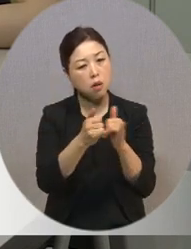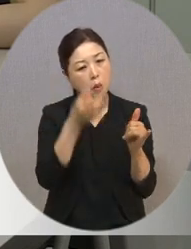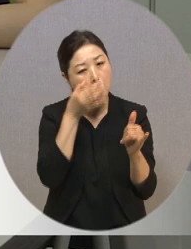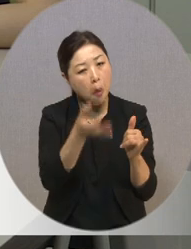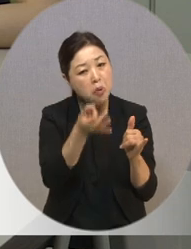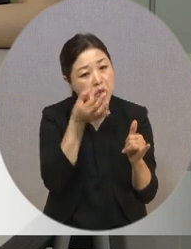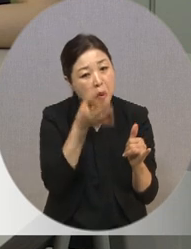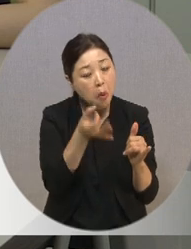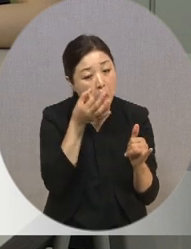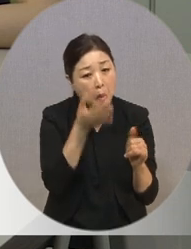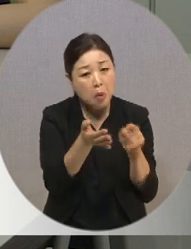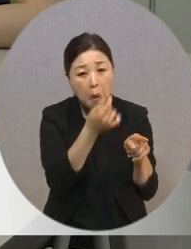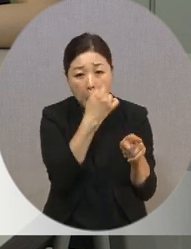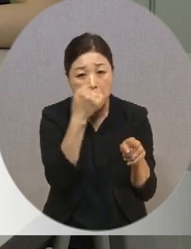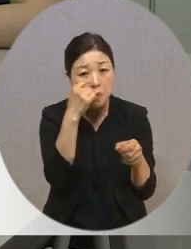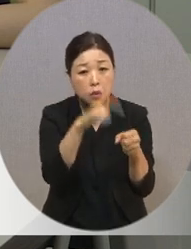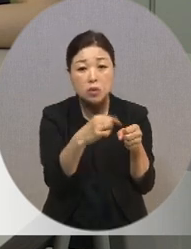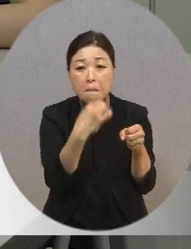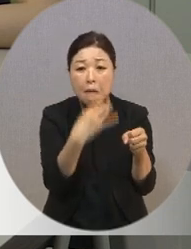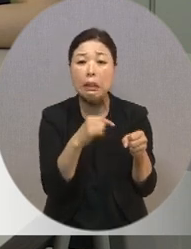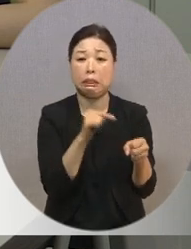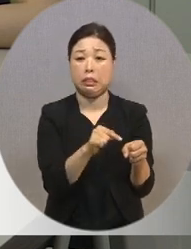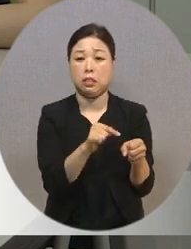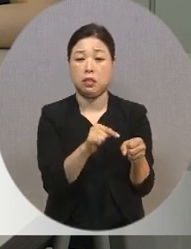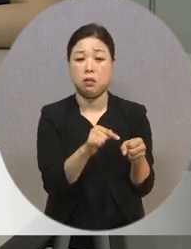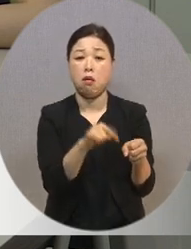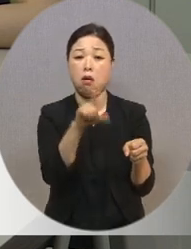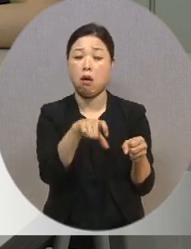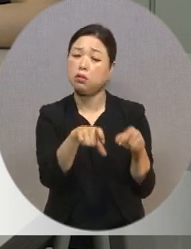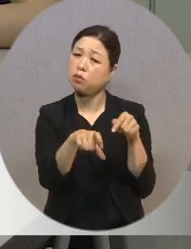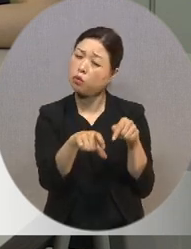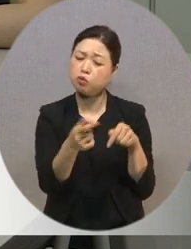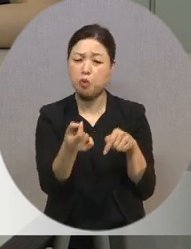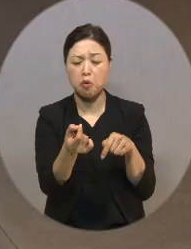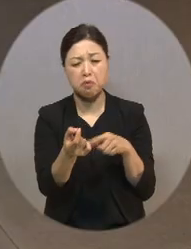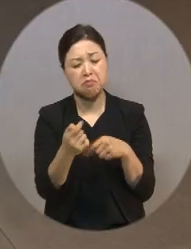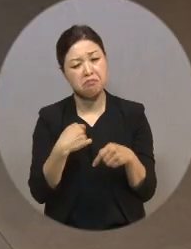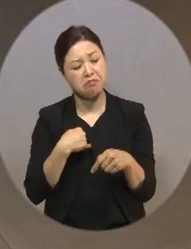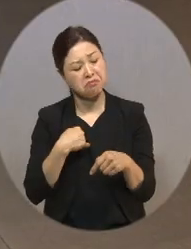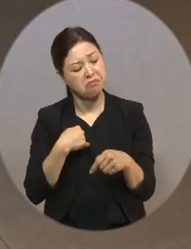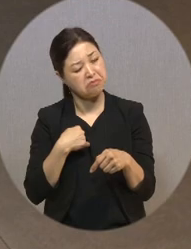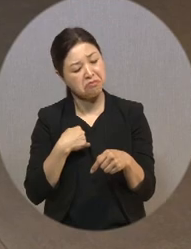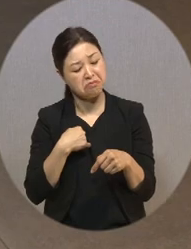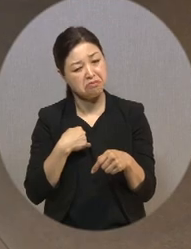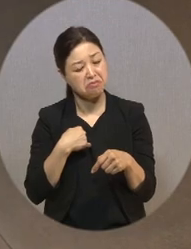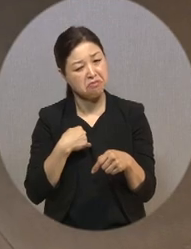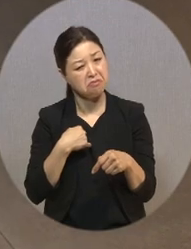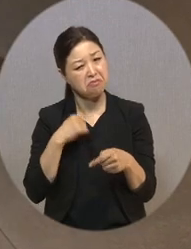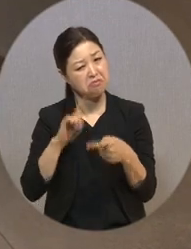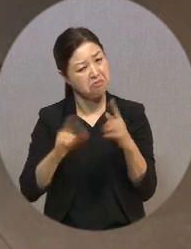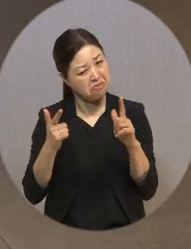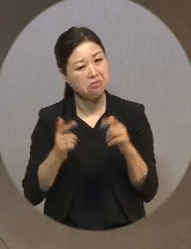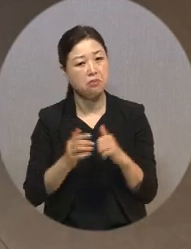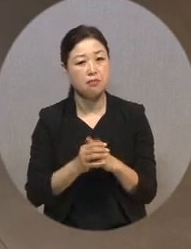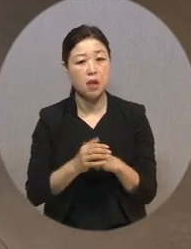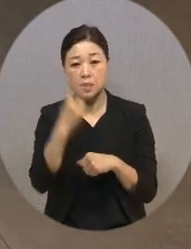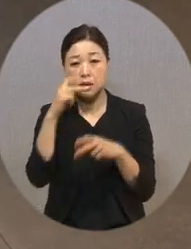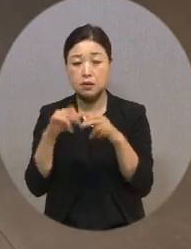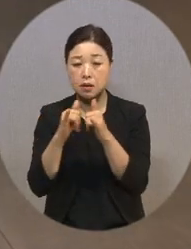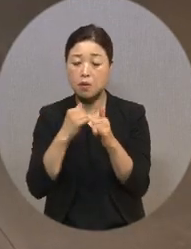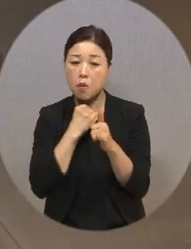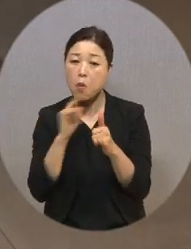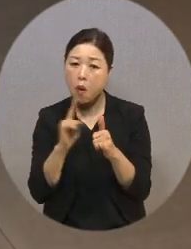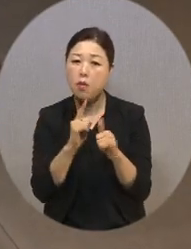보여주기 그 확인시켜 주기 위한 용도로만 보기에는 좀 무리가 있을 것 같습니다 시각장애인들이 원하는 것은